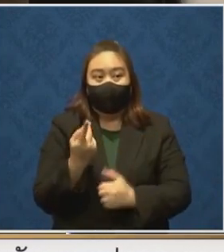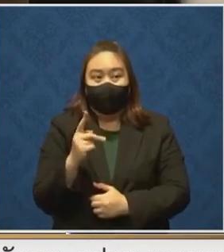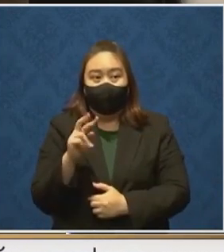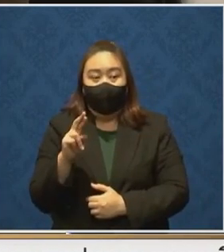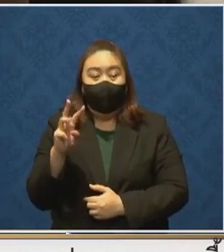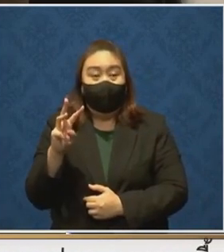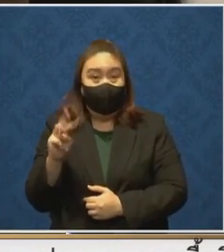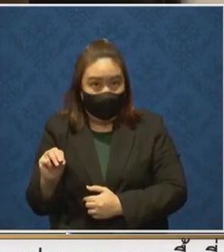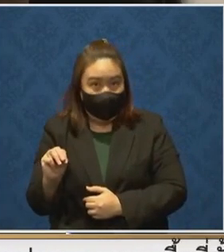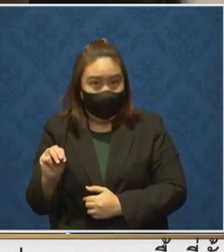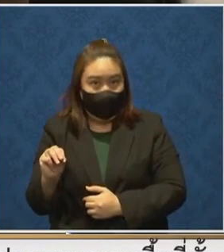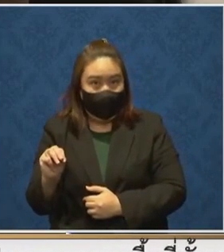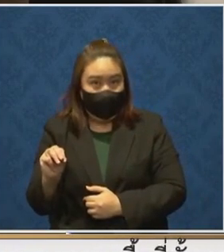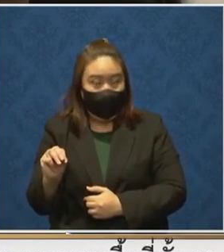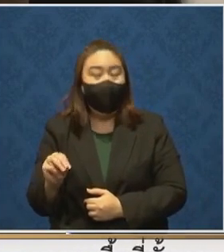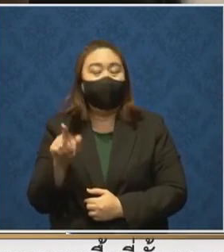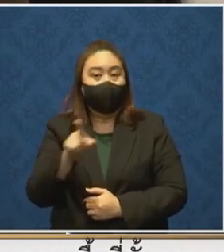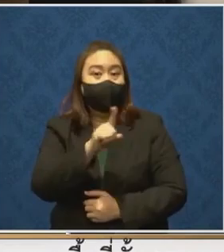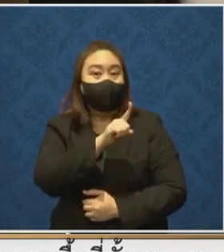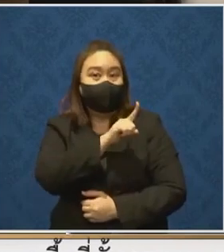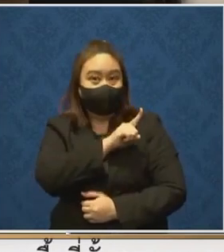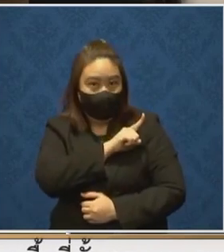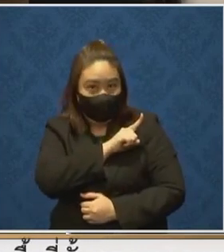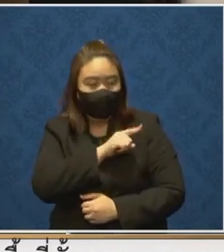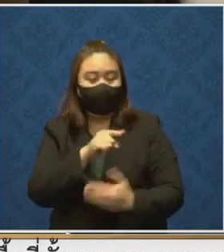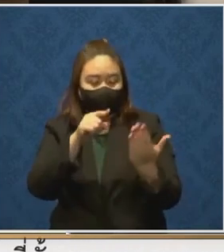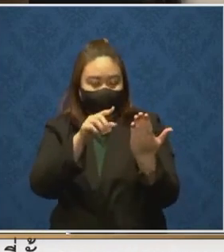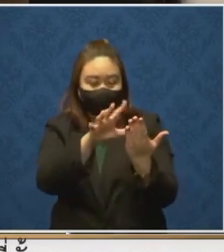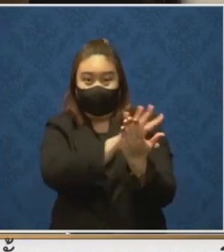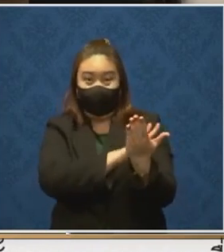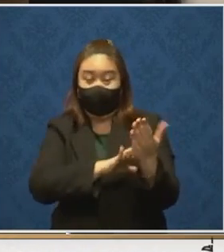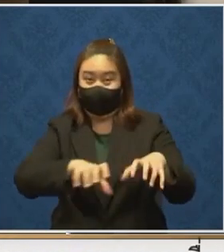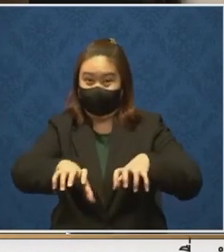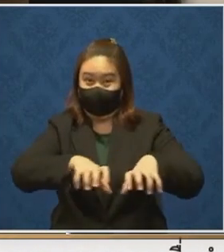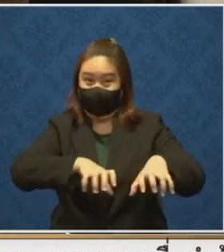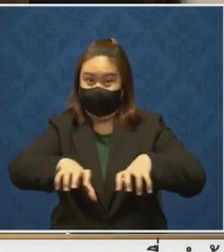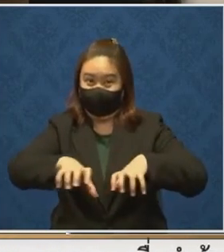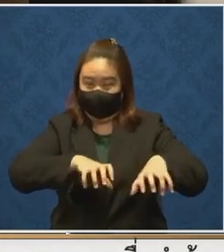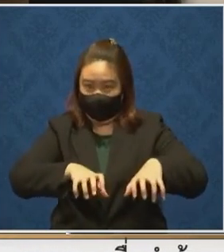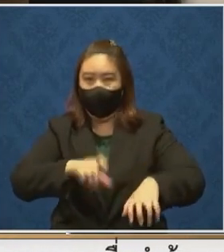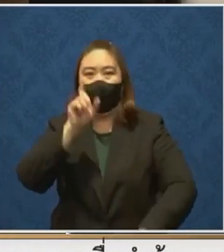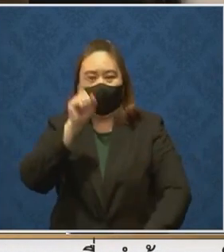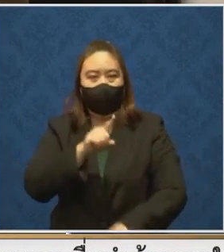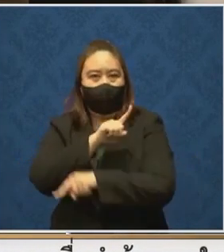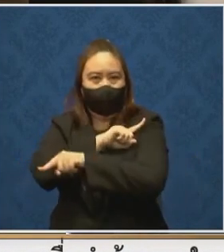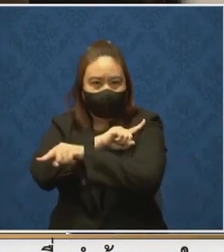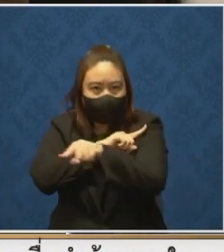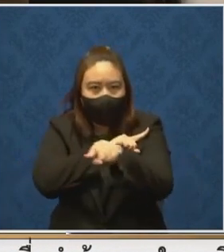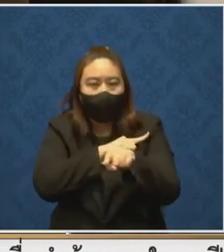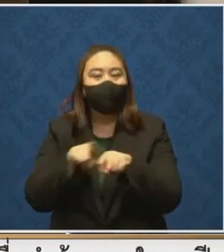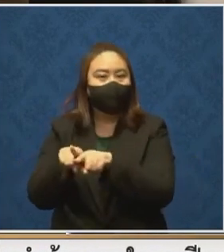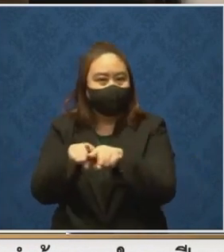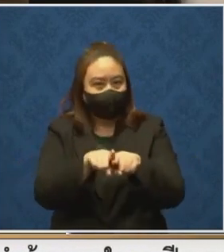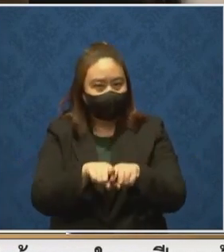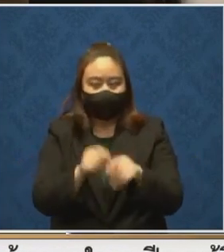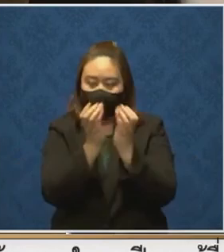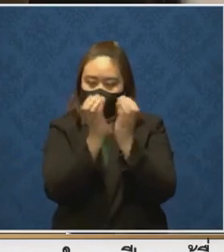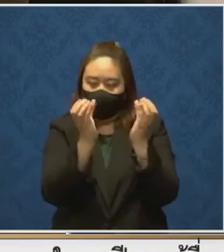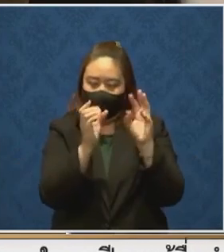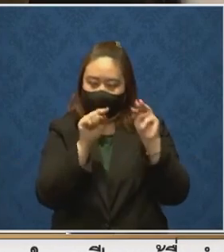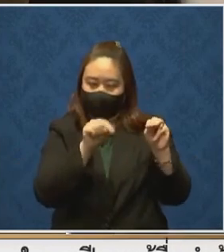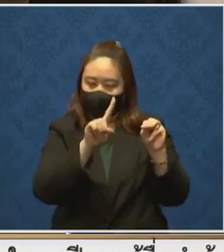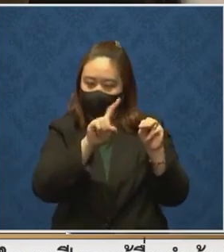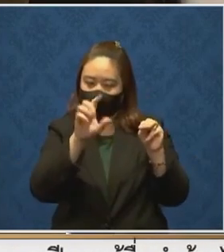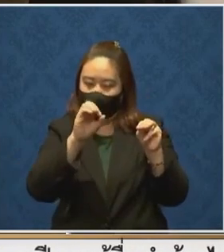นฐานะที่มีหน้าที่บิหารรชการแผนดินตามหลกความรบผิดชอบร่วมกันตามรัฐมนวนมาตรา 15